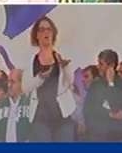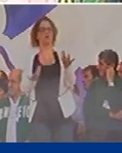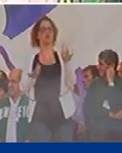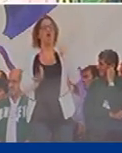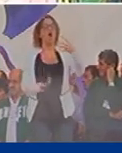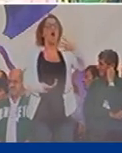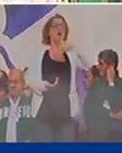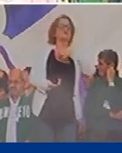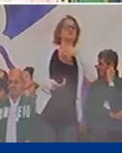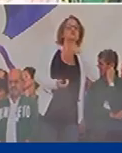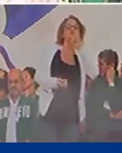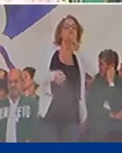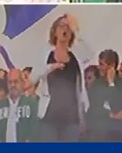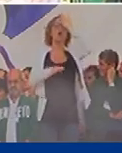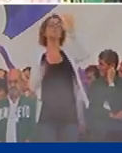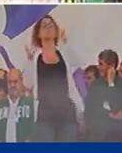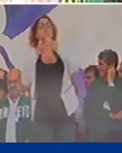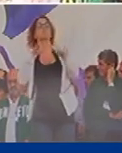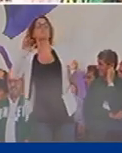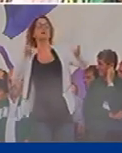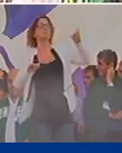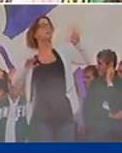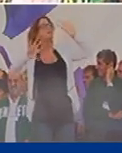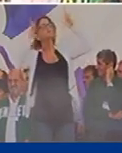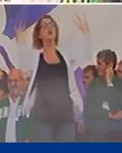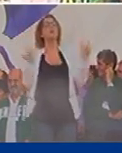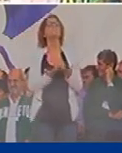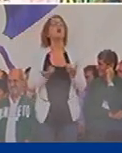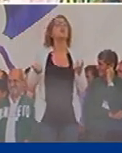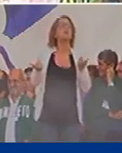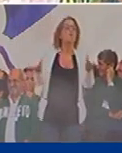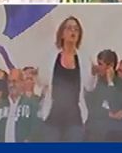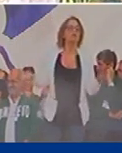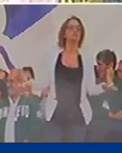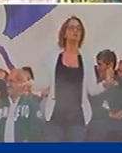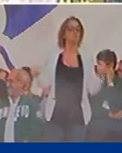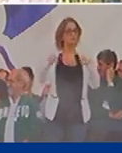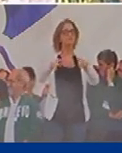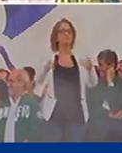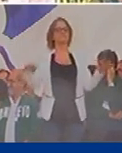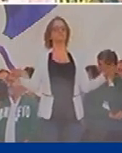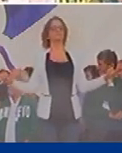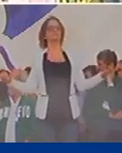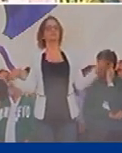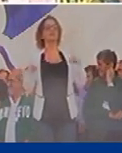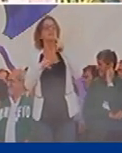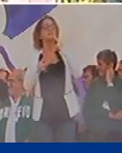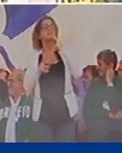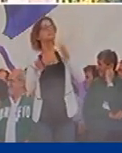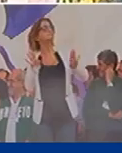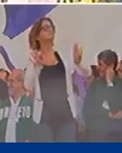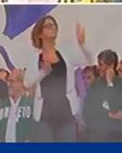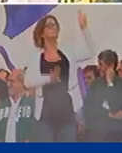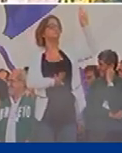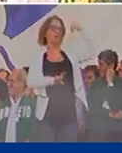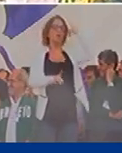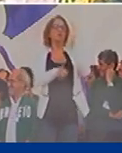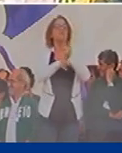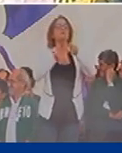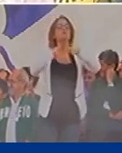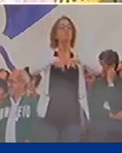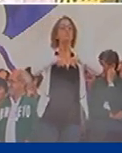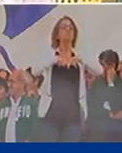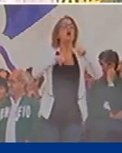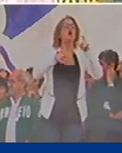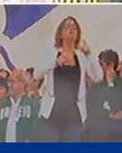assessore, un vostro capogruppo di maggioranza vi fa girare le palle? Eh, alzi la mano chi non ha un rompipalle in giunta in